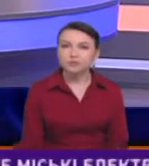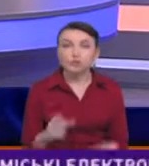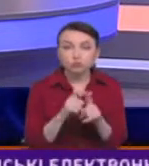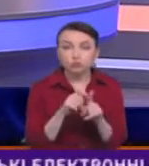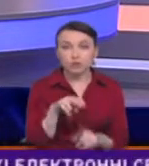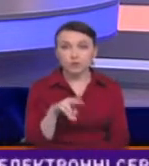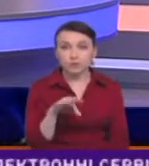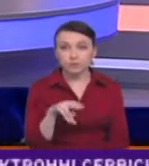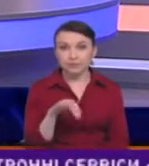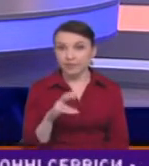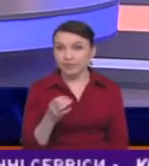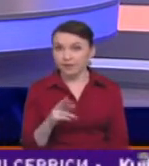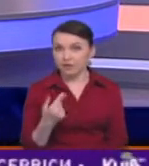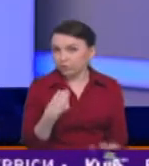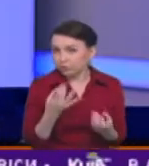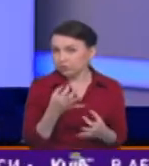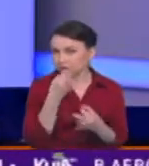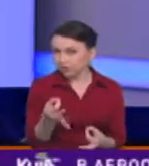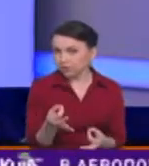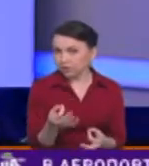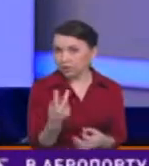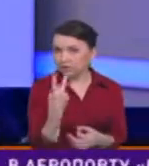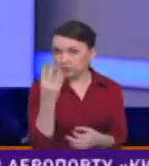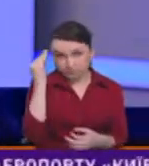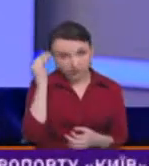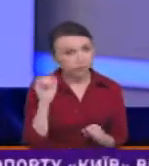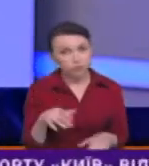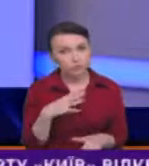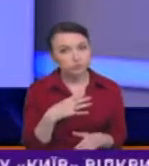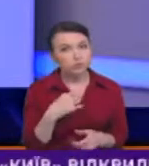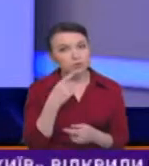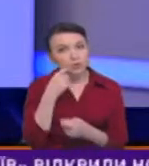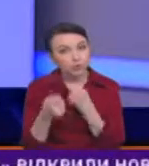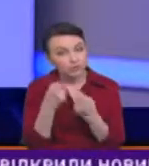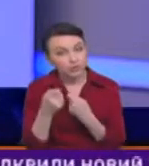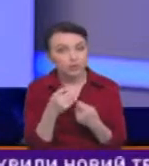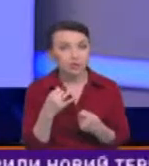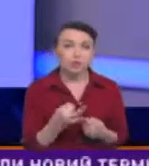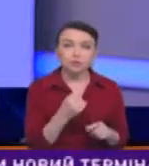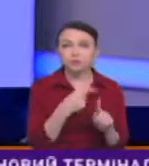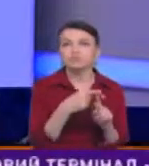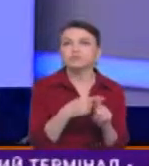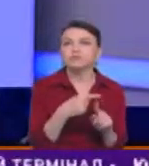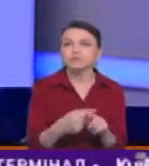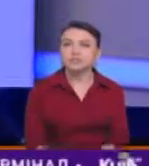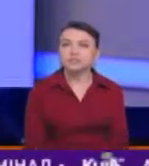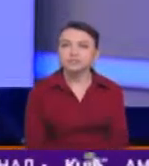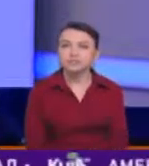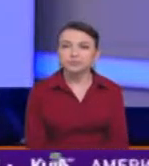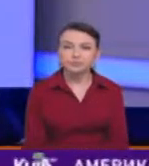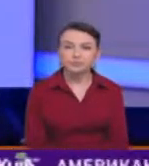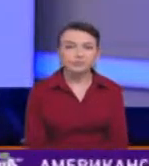я не став ні на яку позицію, просто сказав, що можуть бути два погляди. Доктринальний і формально-позитивістський.